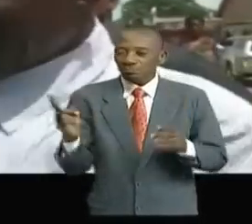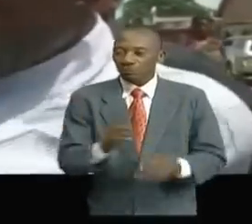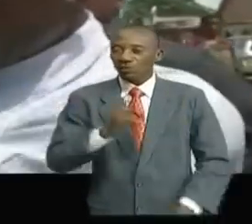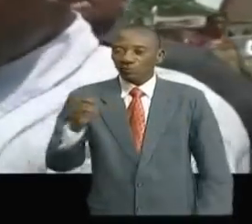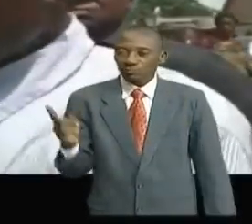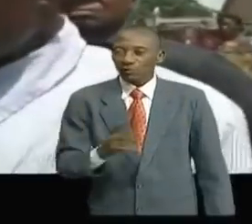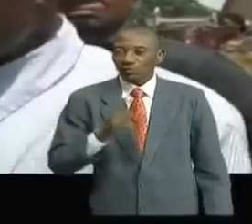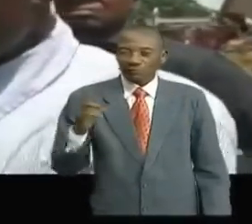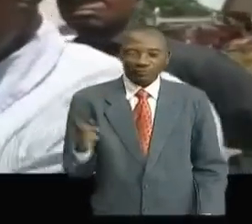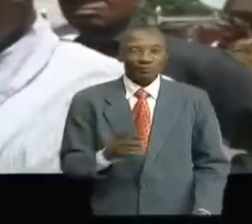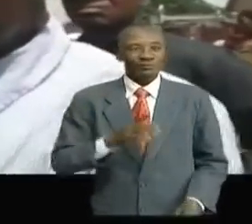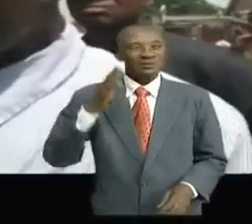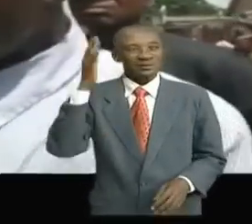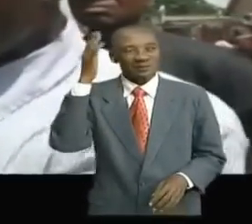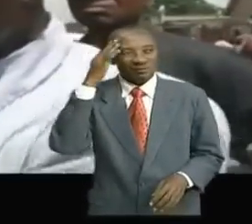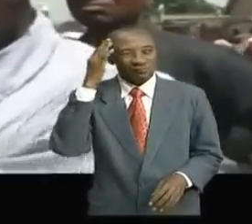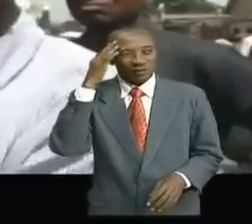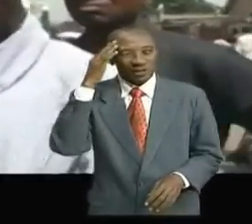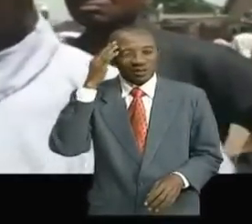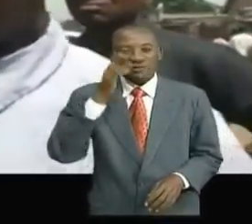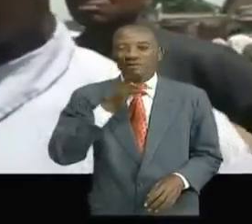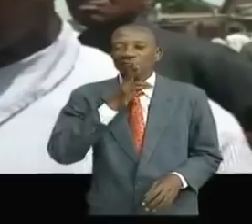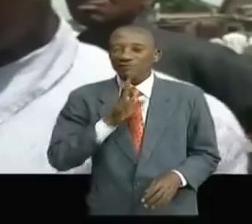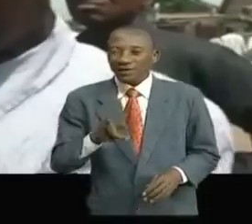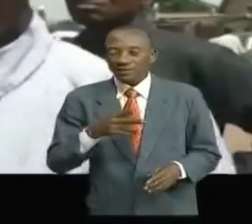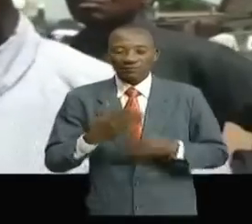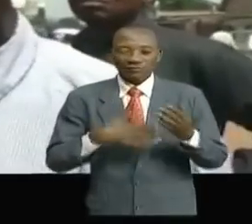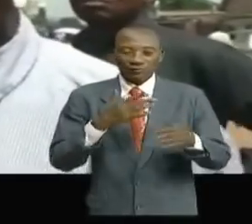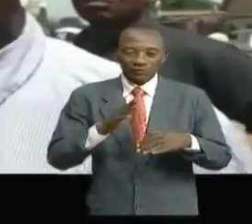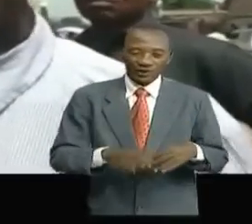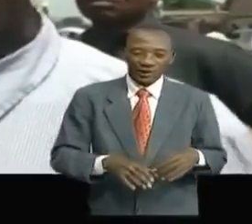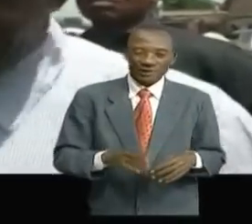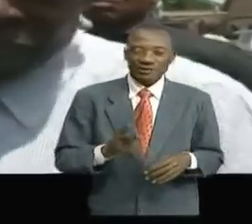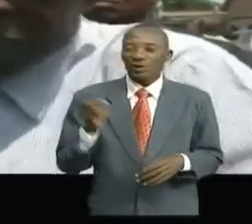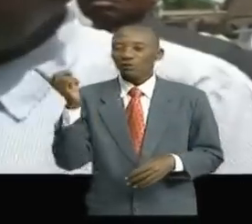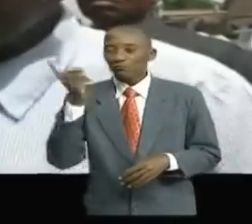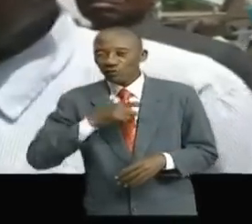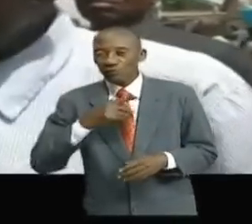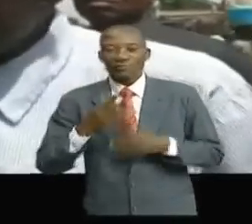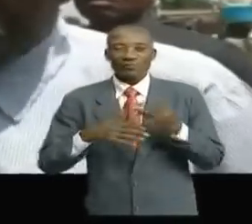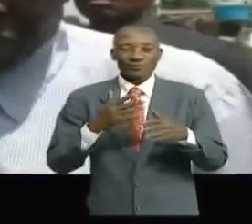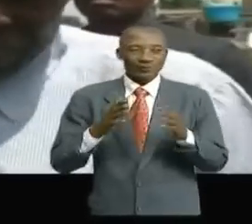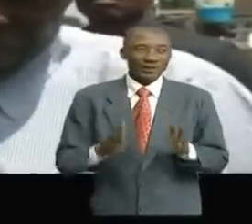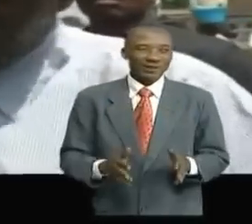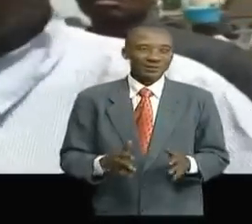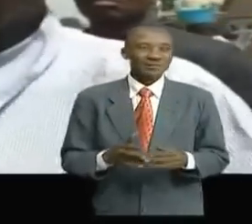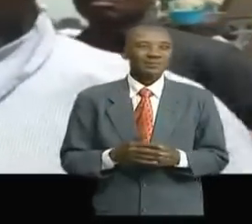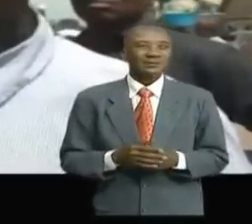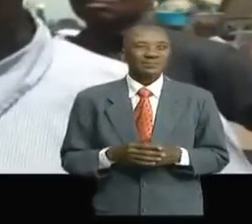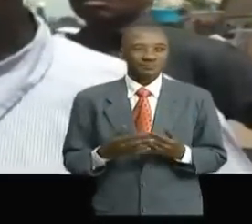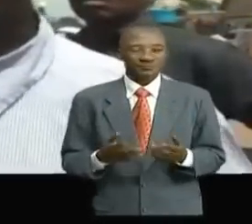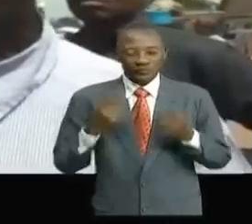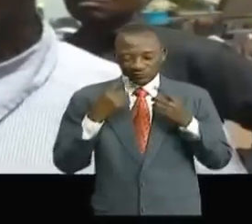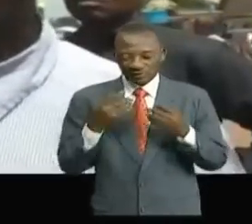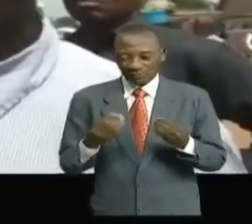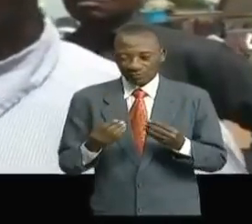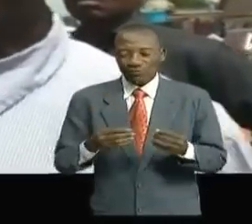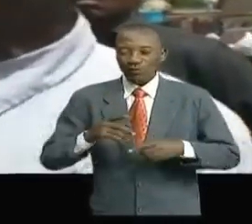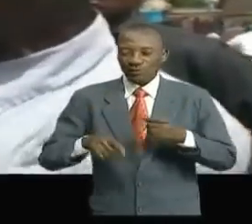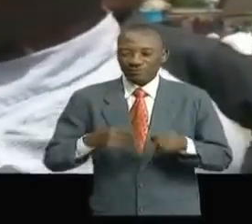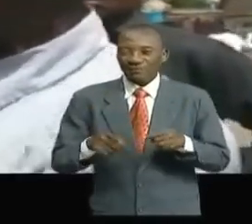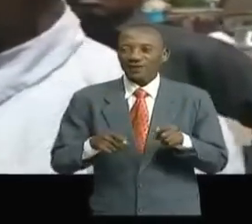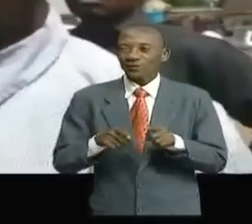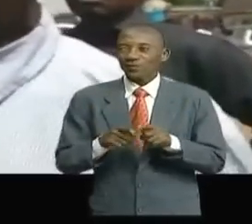a de l'argent là-dedans. Il y en a qui se cotisent. Ils ont fait, il y a des équipes ici qui ont fabriqué. Ils ramassent des dossiers, tout ça avec